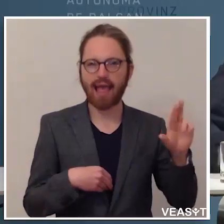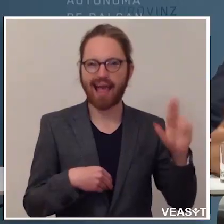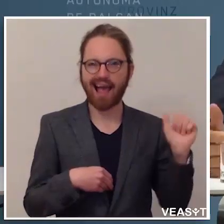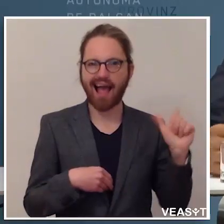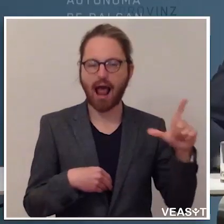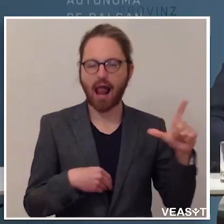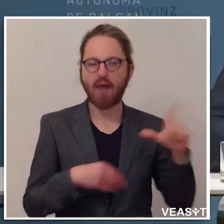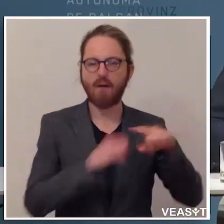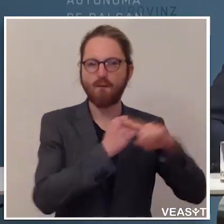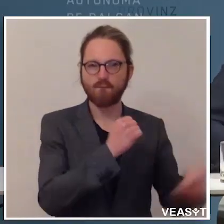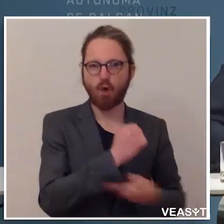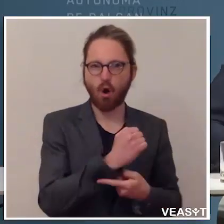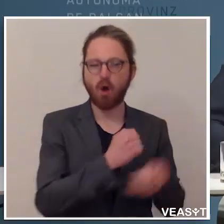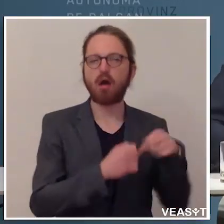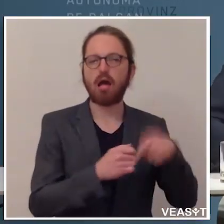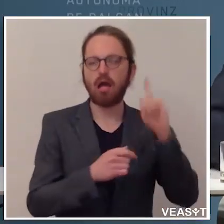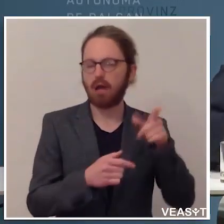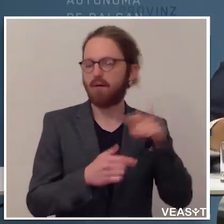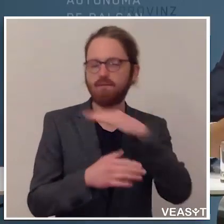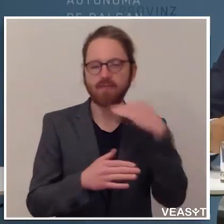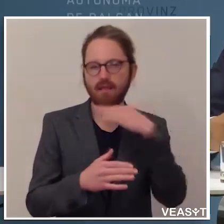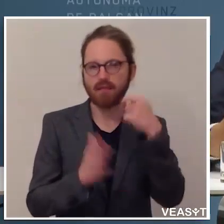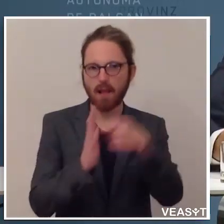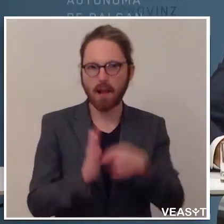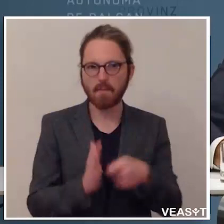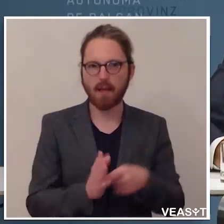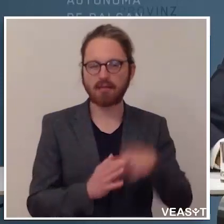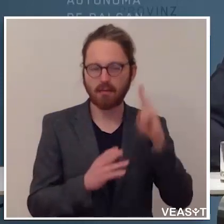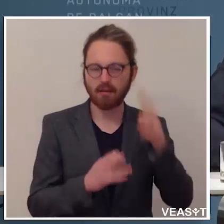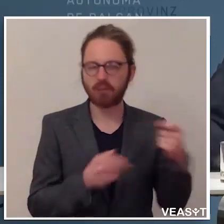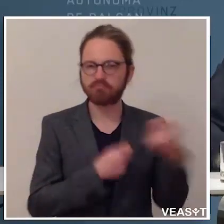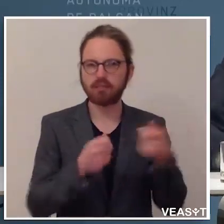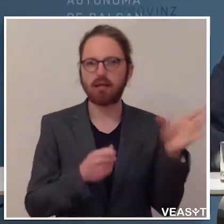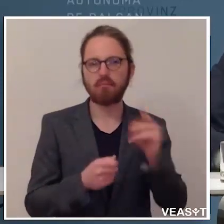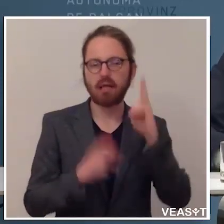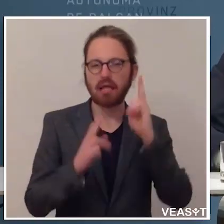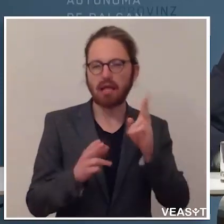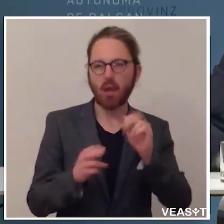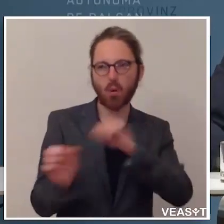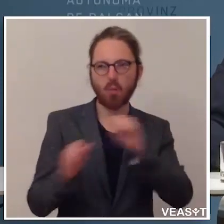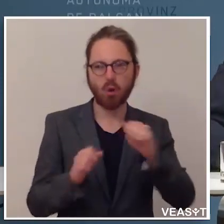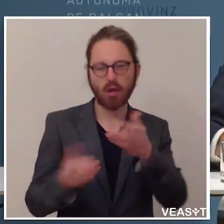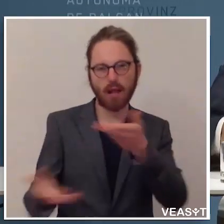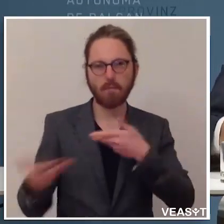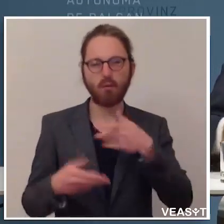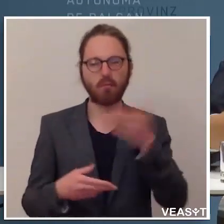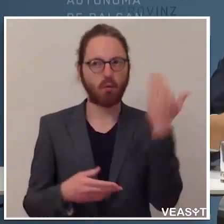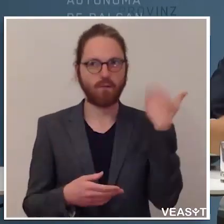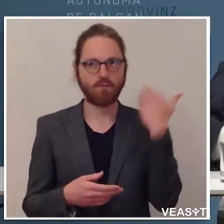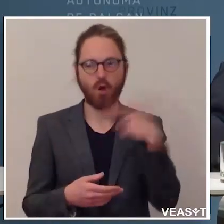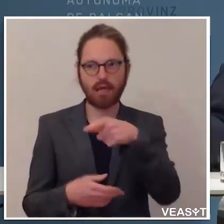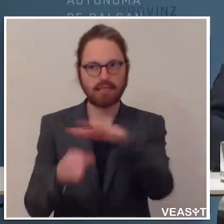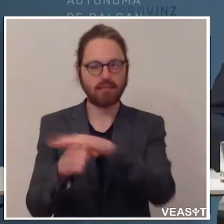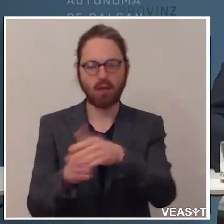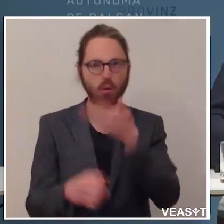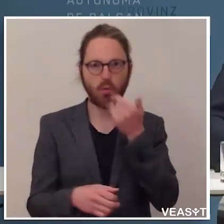für viele, viele Maßnahmen als Instrument dienen kann, wo wir auch dann Handlungsspielraum kriegen, den wir bisher nie hatten in diesen Bereichen. Und diese Krise hat uns